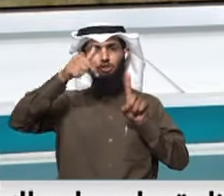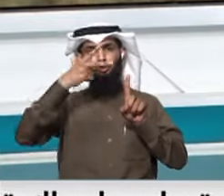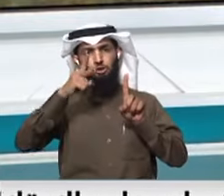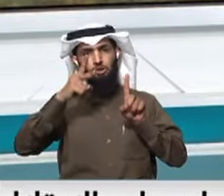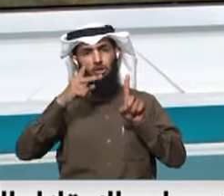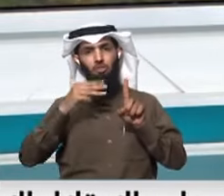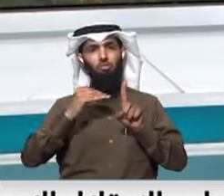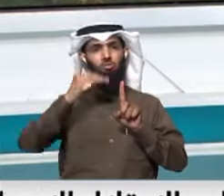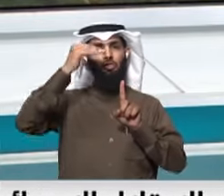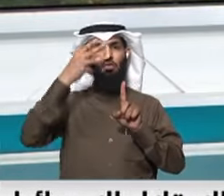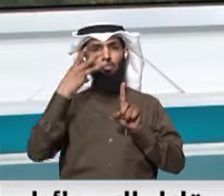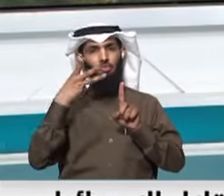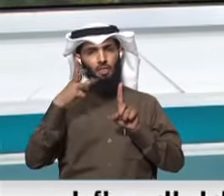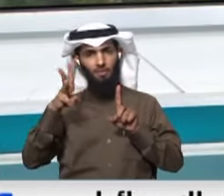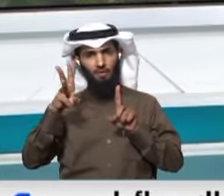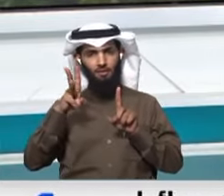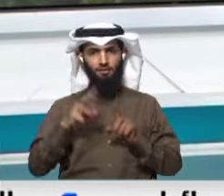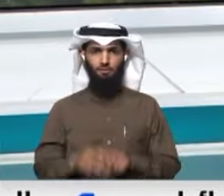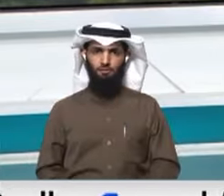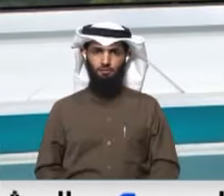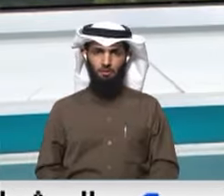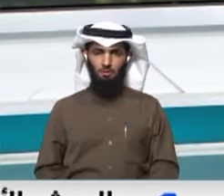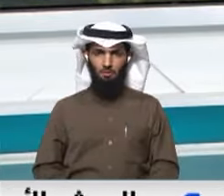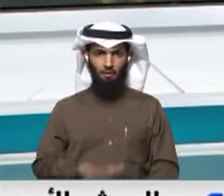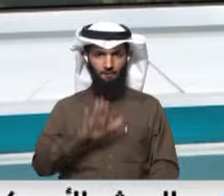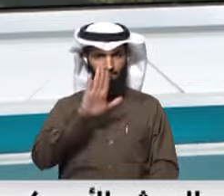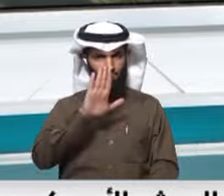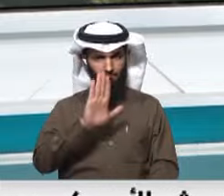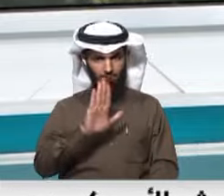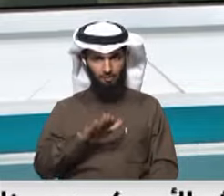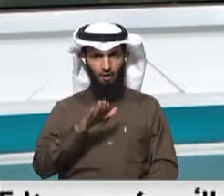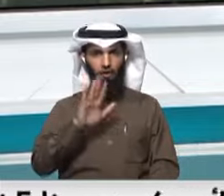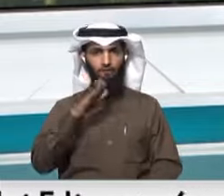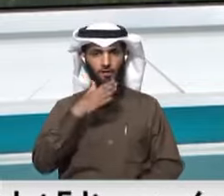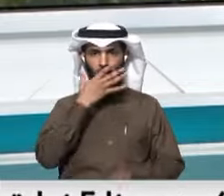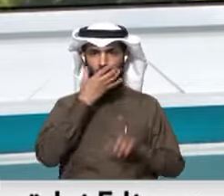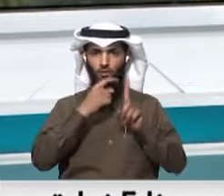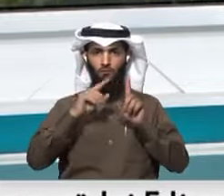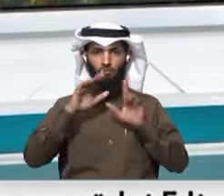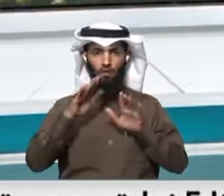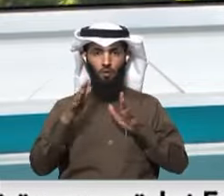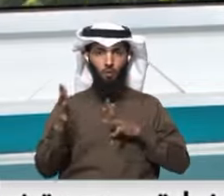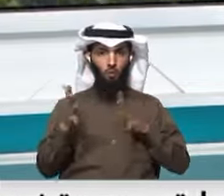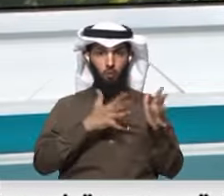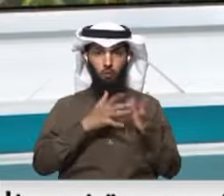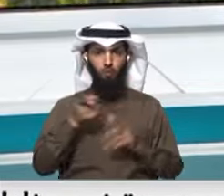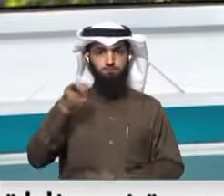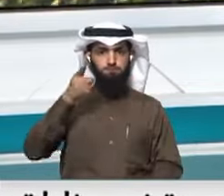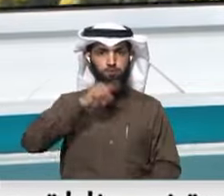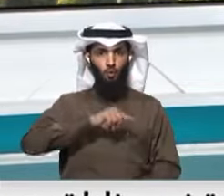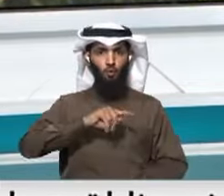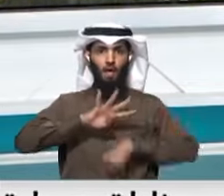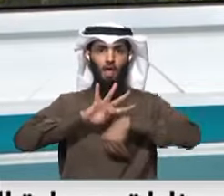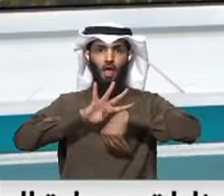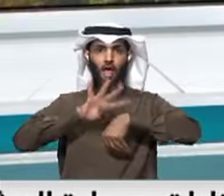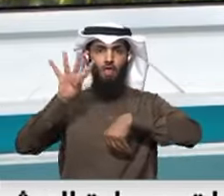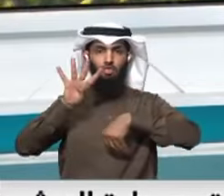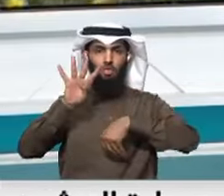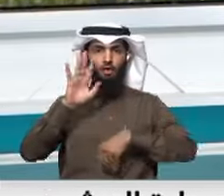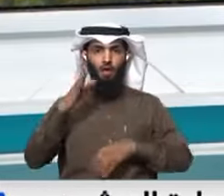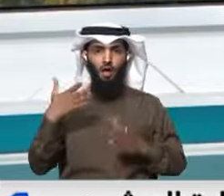درجة مئوية في مختلف مناطق البلاد. كذلك متوقع حالة من عدم الاستقرار إن شاء الله، راح تبدأ ويانا باكر العصر وتستمر